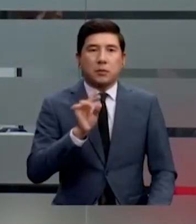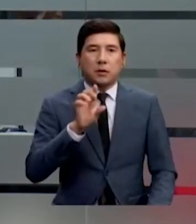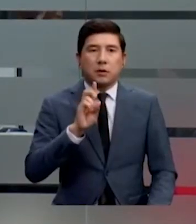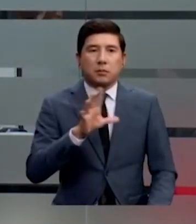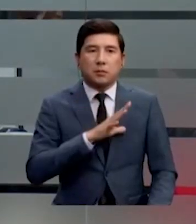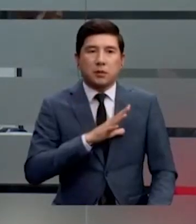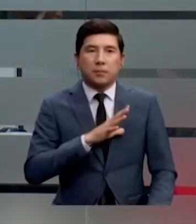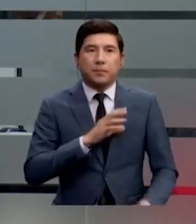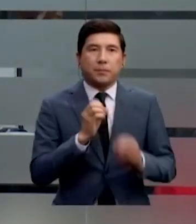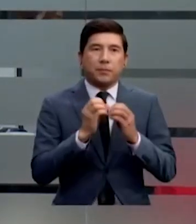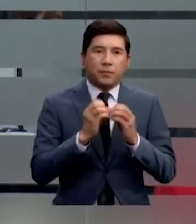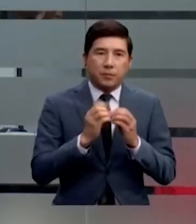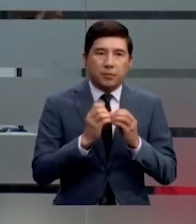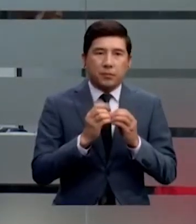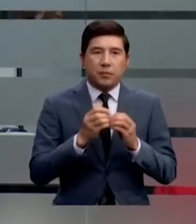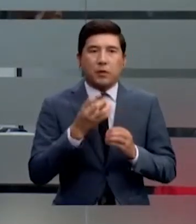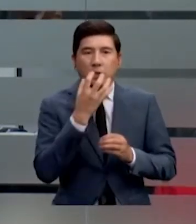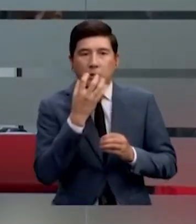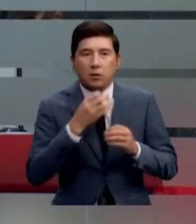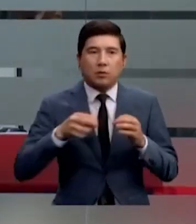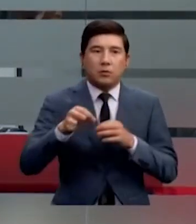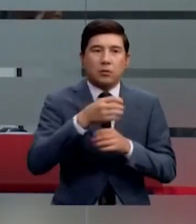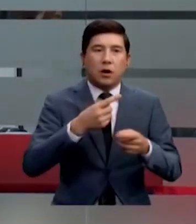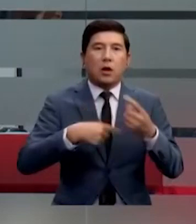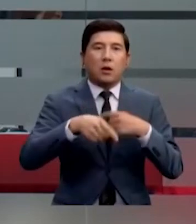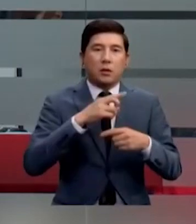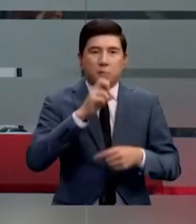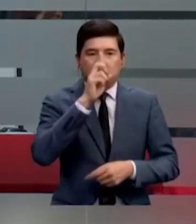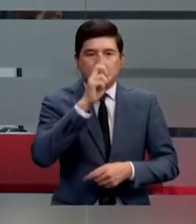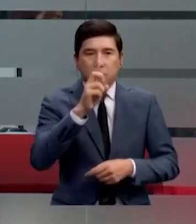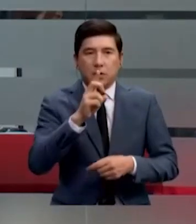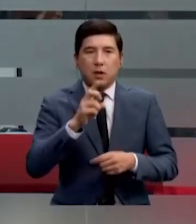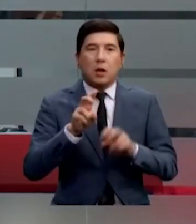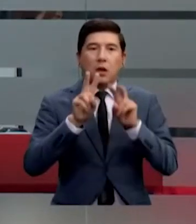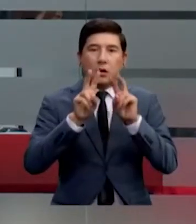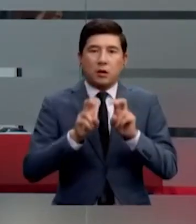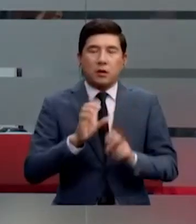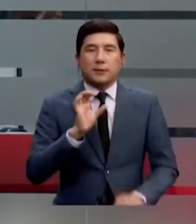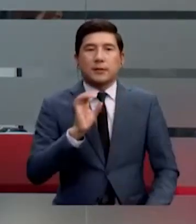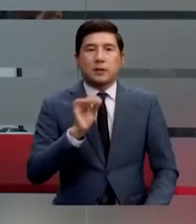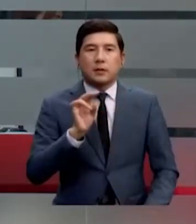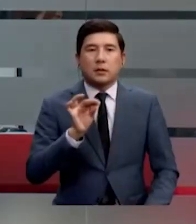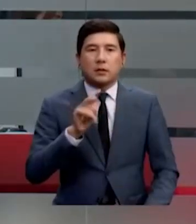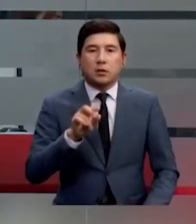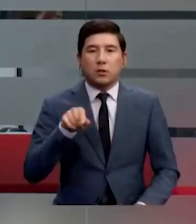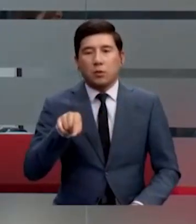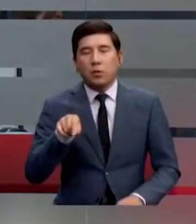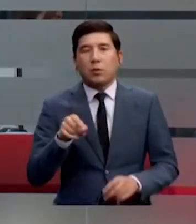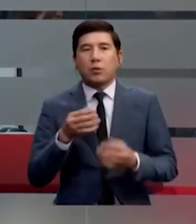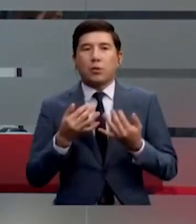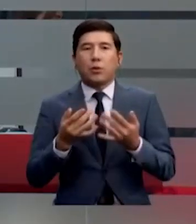11 жеке жылу электр орталығы мемлекет меншігіне қайтарылуы мүмкін. Станцияларға тексеріс жүргізген прокуратура жүйелі кемшіліктерді